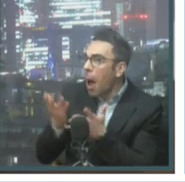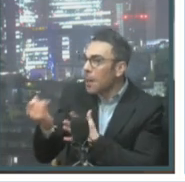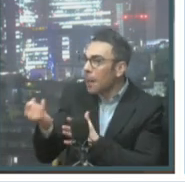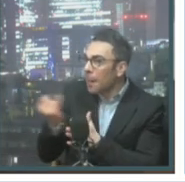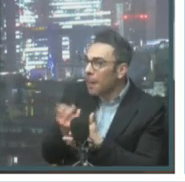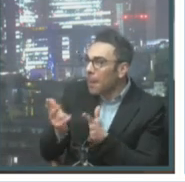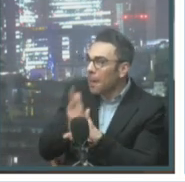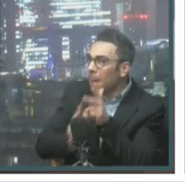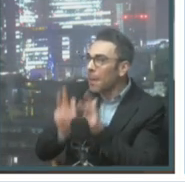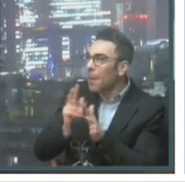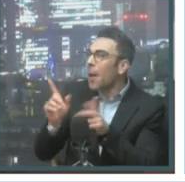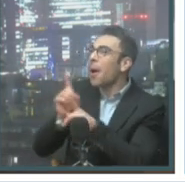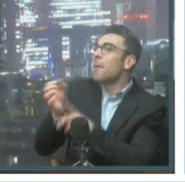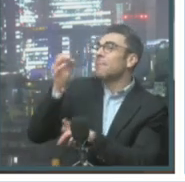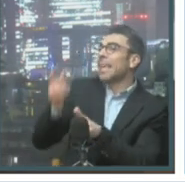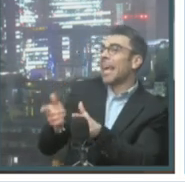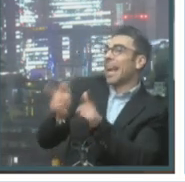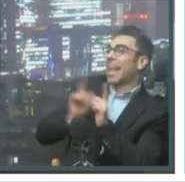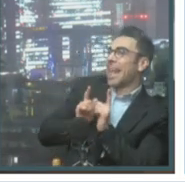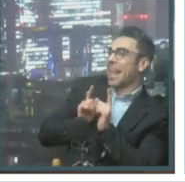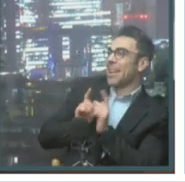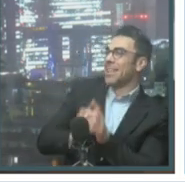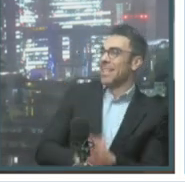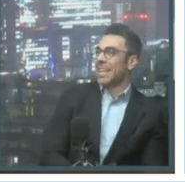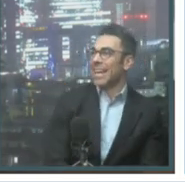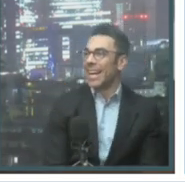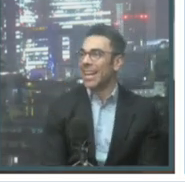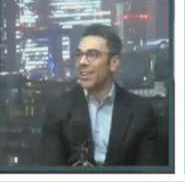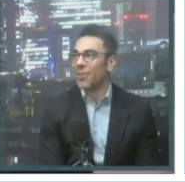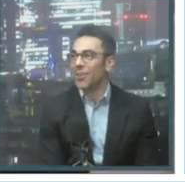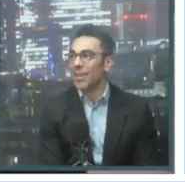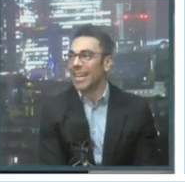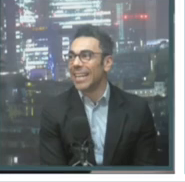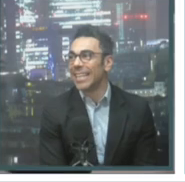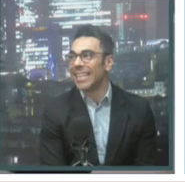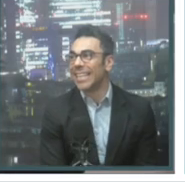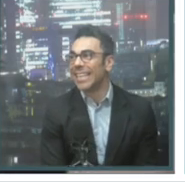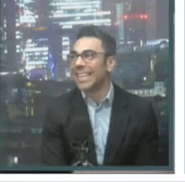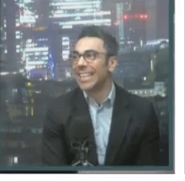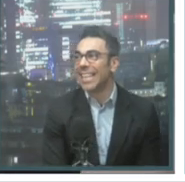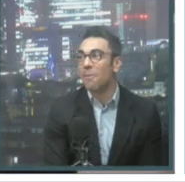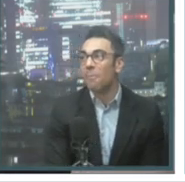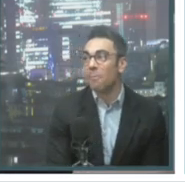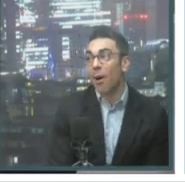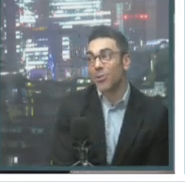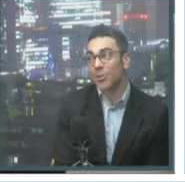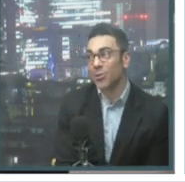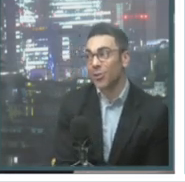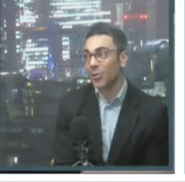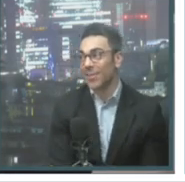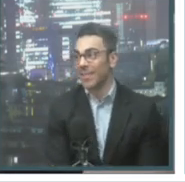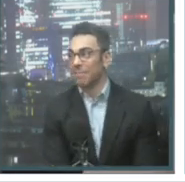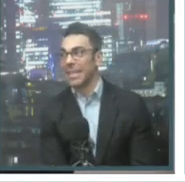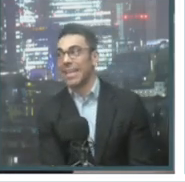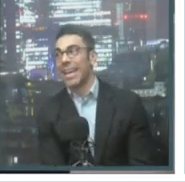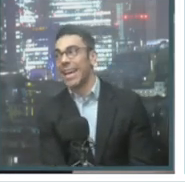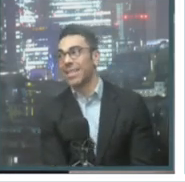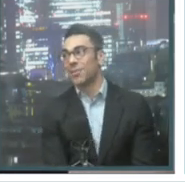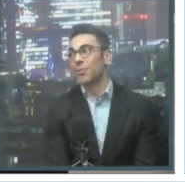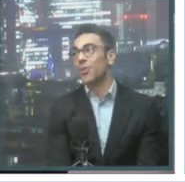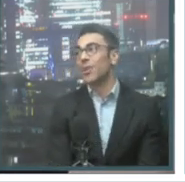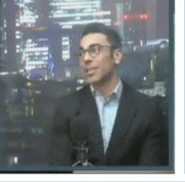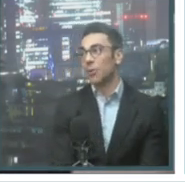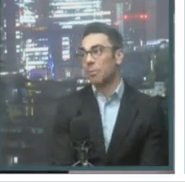qualche regalo cos'è allora in realtà non posso perché